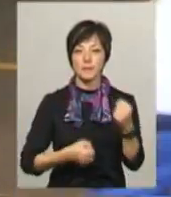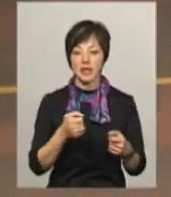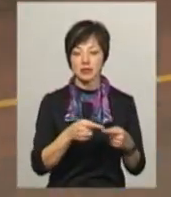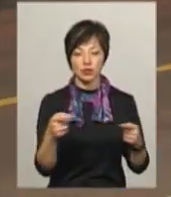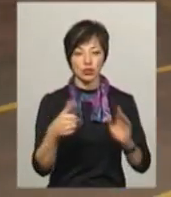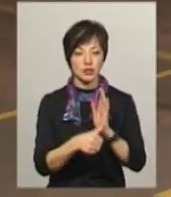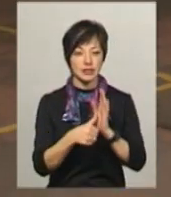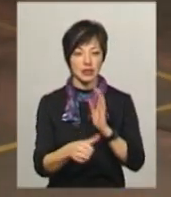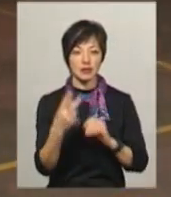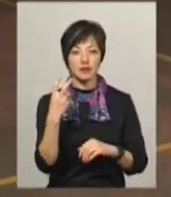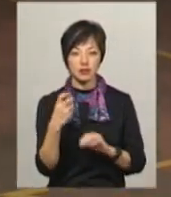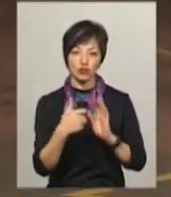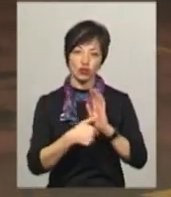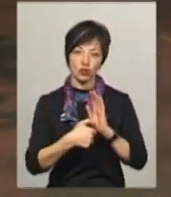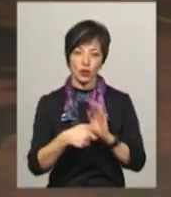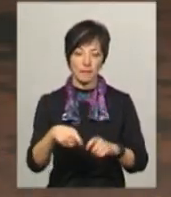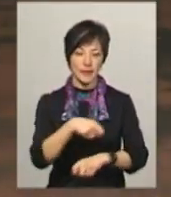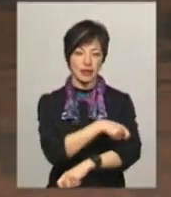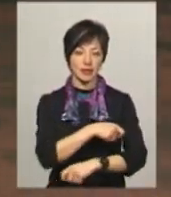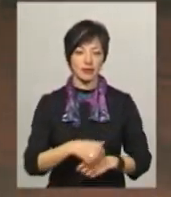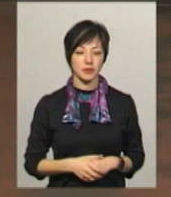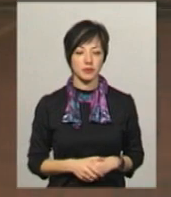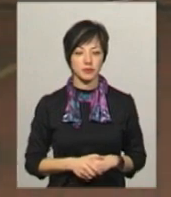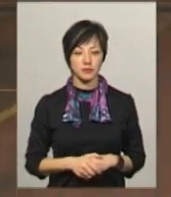дистанції 60, 200 та 600 метрів.